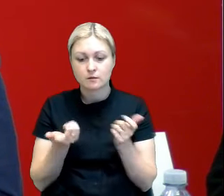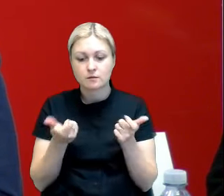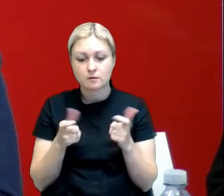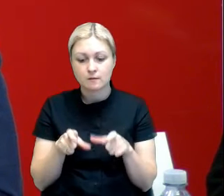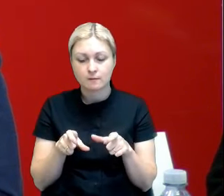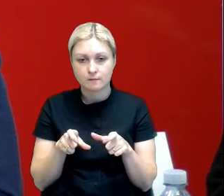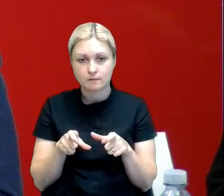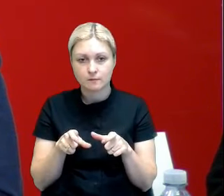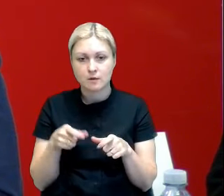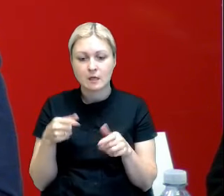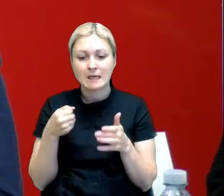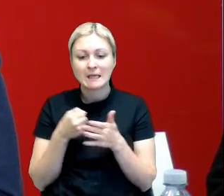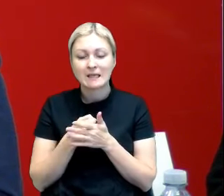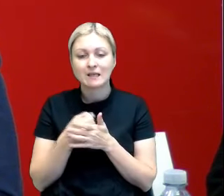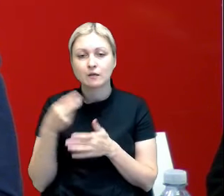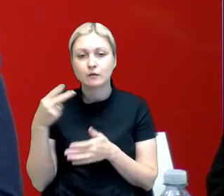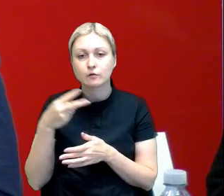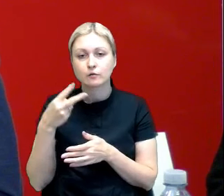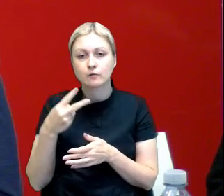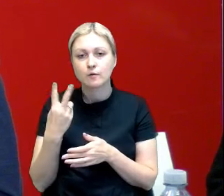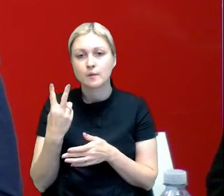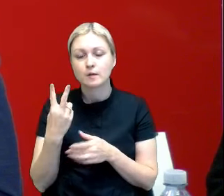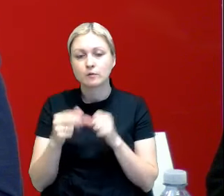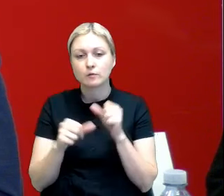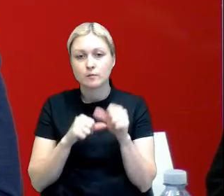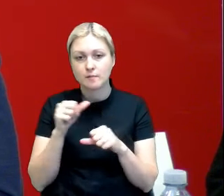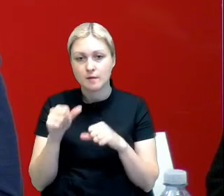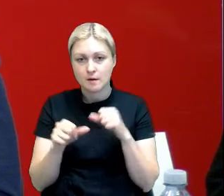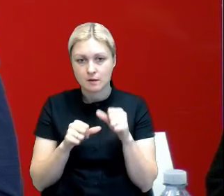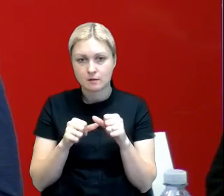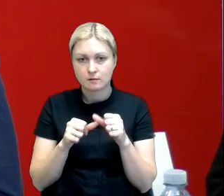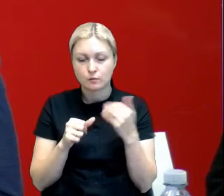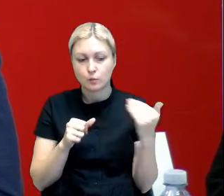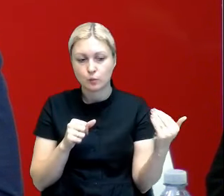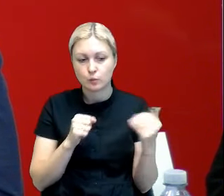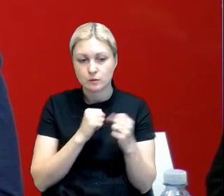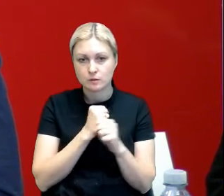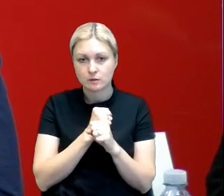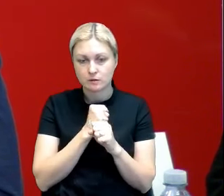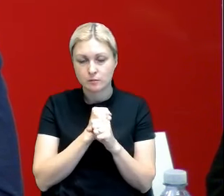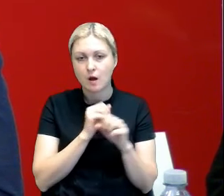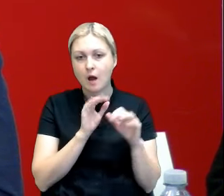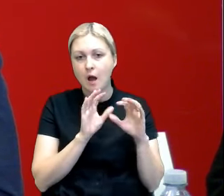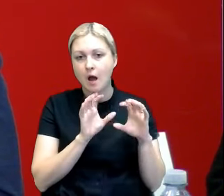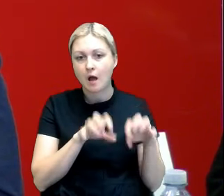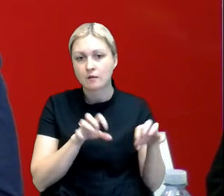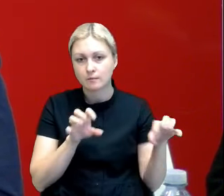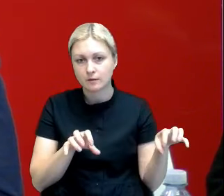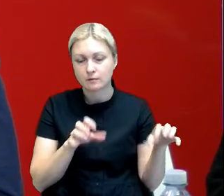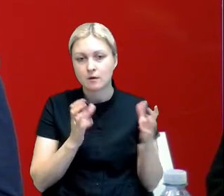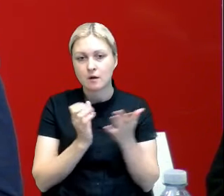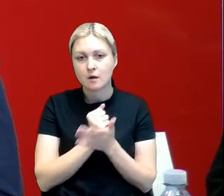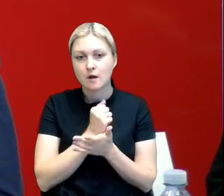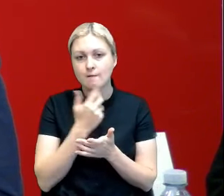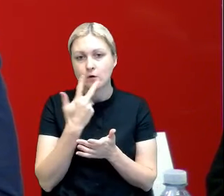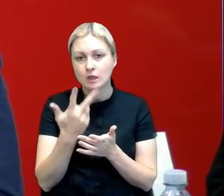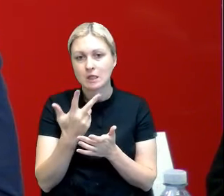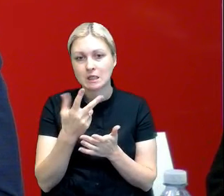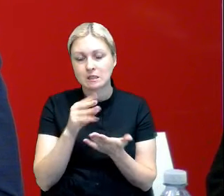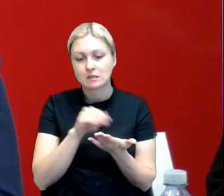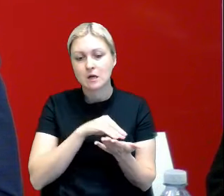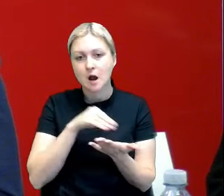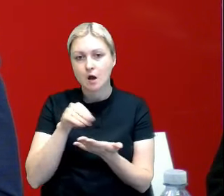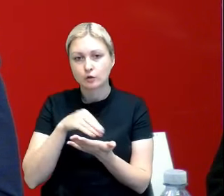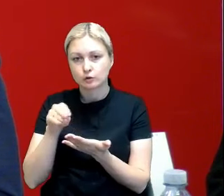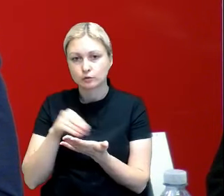22 metų pabaigoje jūs dirbot tuo metu administracijoj gavo tris raštus iš klaipėdos